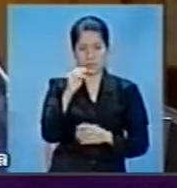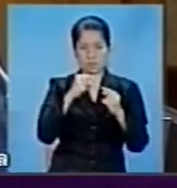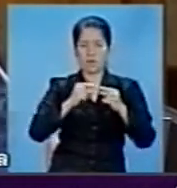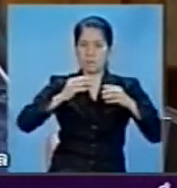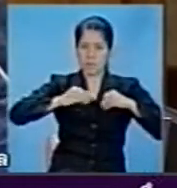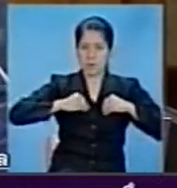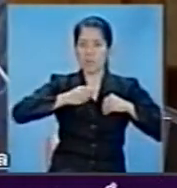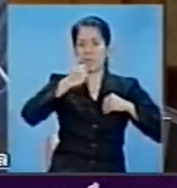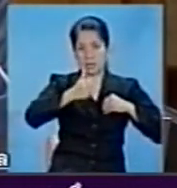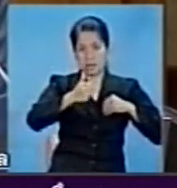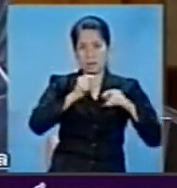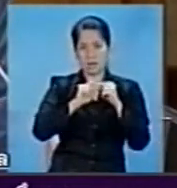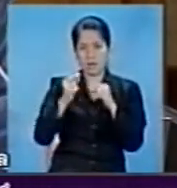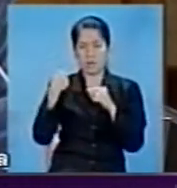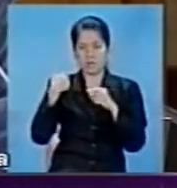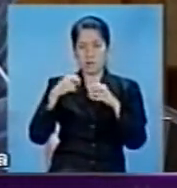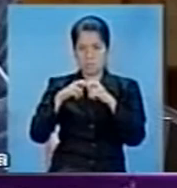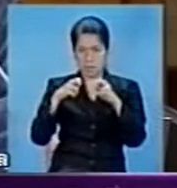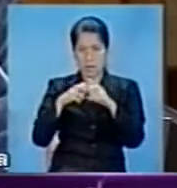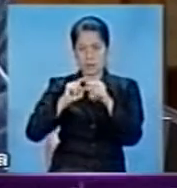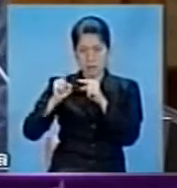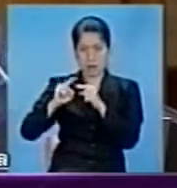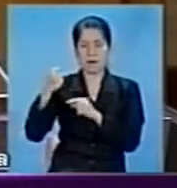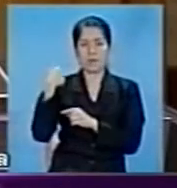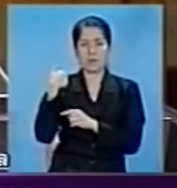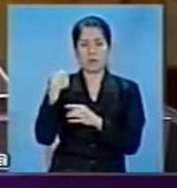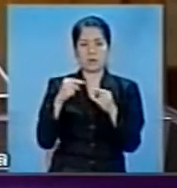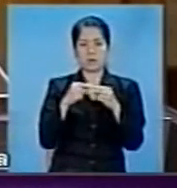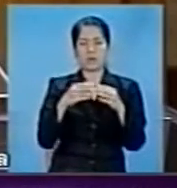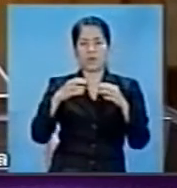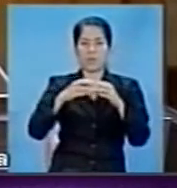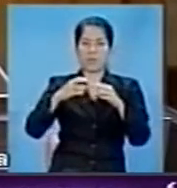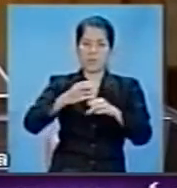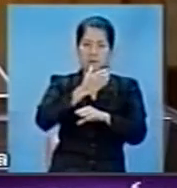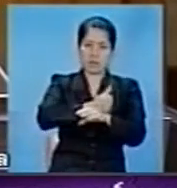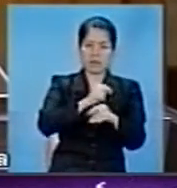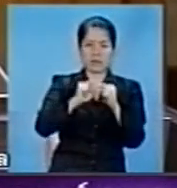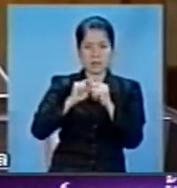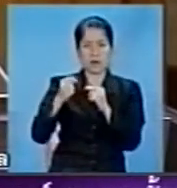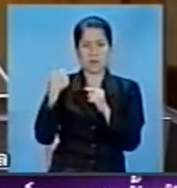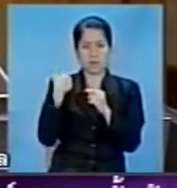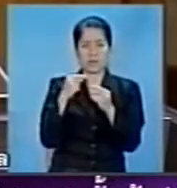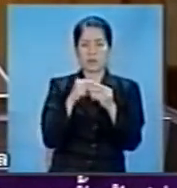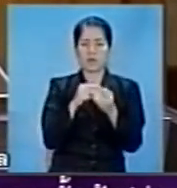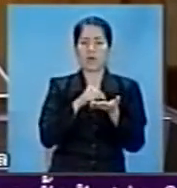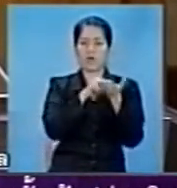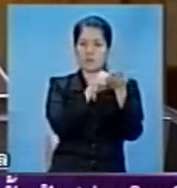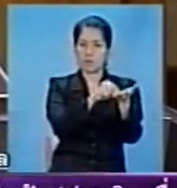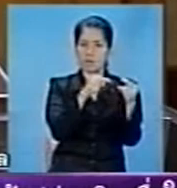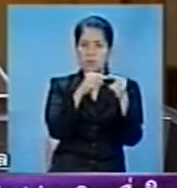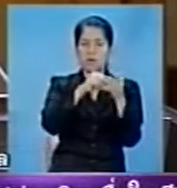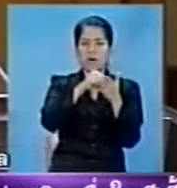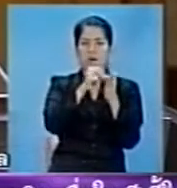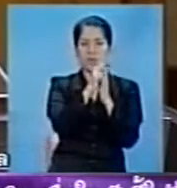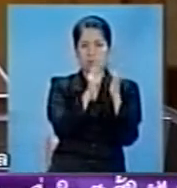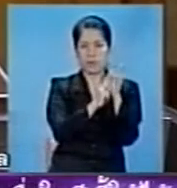ญที่ดีแต่ช่องโหว่ช่องว่างก็มากมายจนกระทั่งทุกพรรคการเมืองเมื่อปี49ก็เคยเสนอว่าต้องมีการรื้อปรับครั้งใหญ่เ